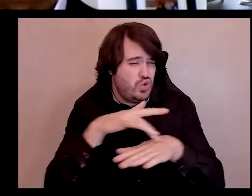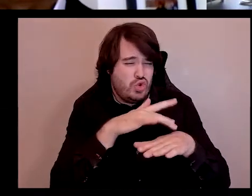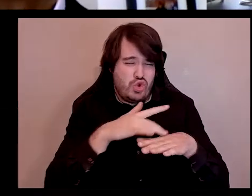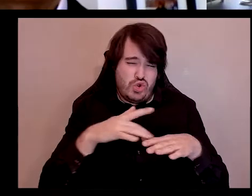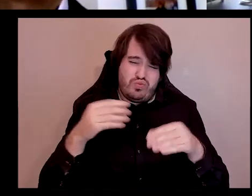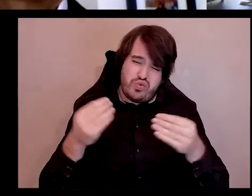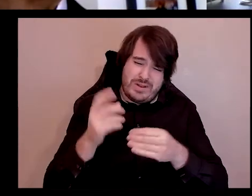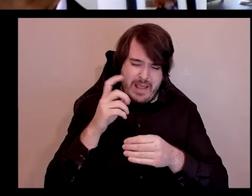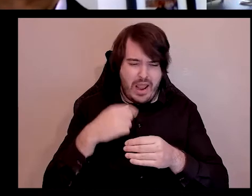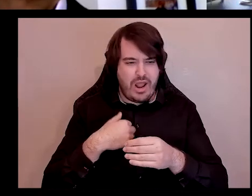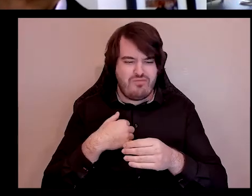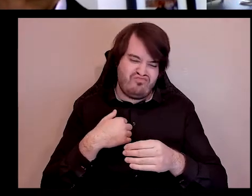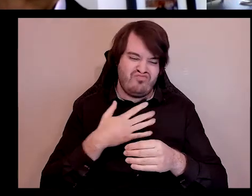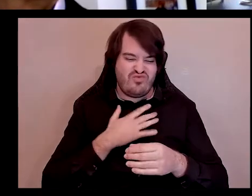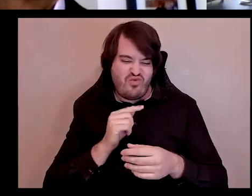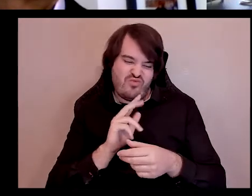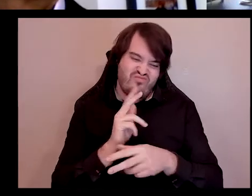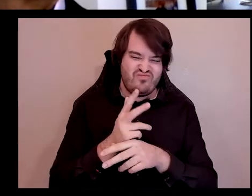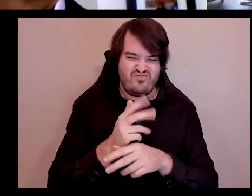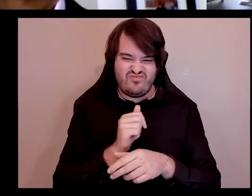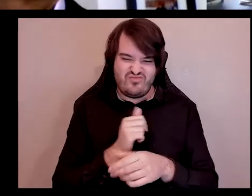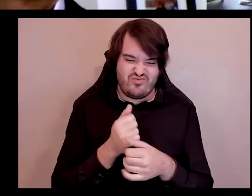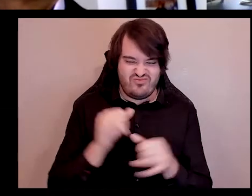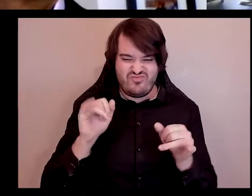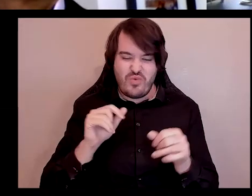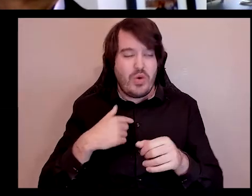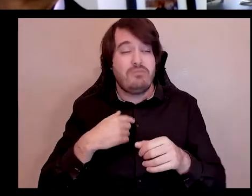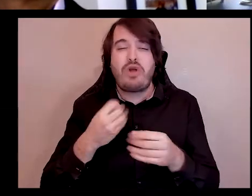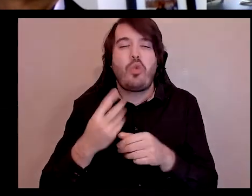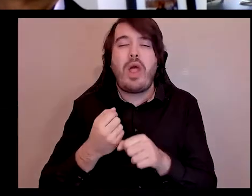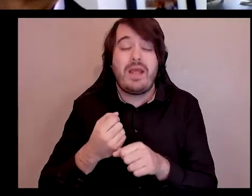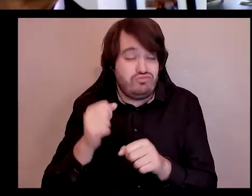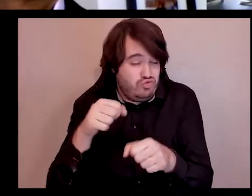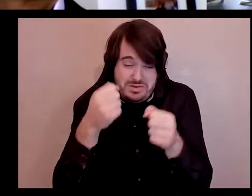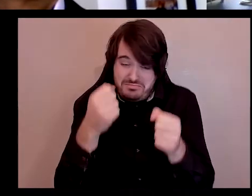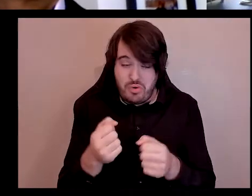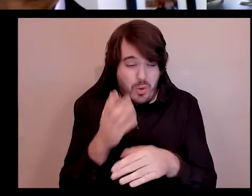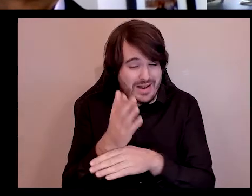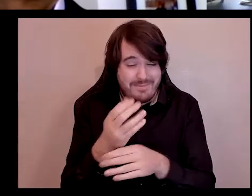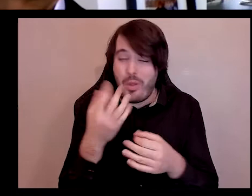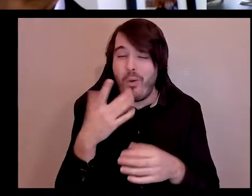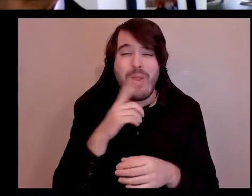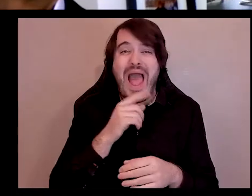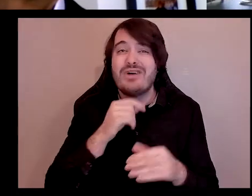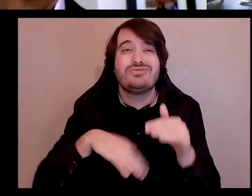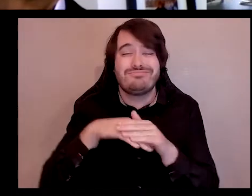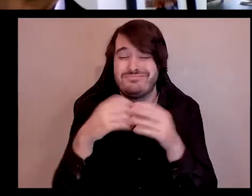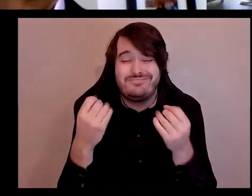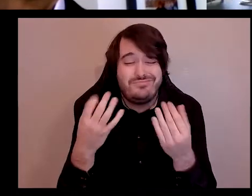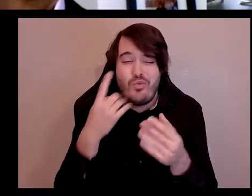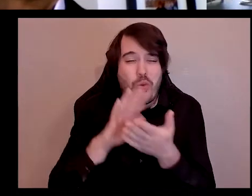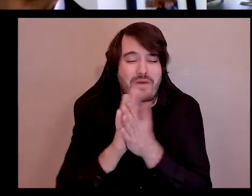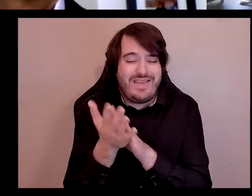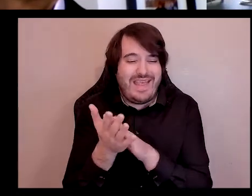être quelque chose qui est intéressant. Rendu à un certain moment dans la carrière, je dis « j'ai quasiment tout fait ». Ah, j'aimerais donc être un